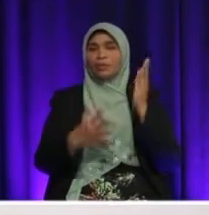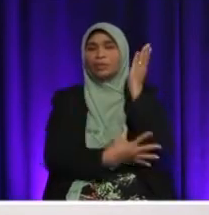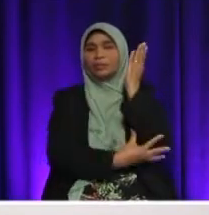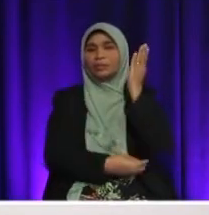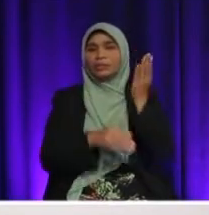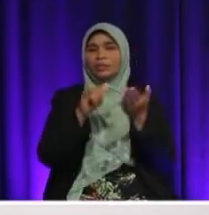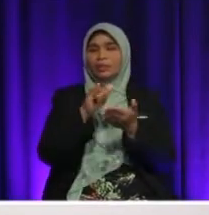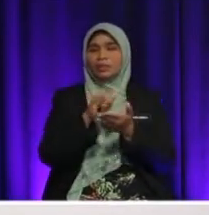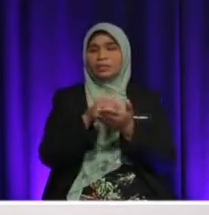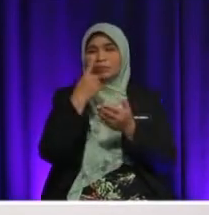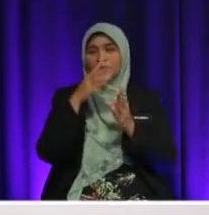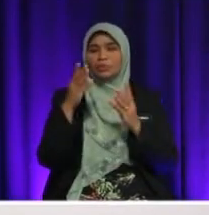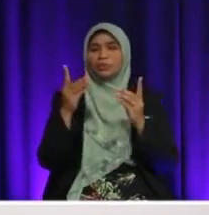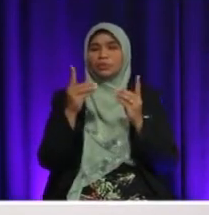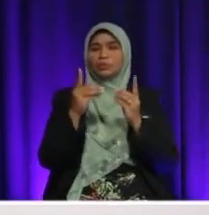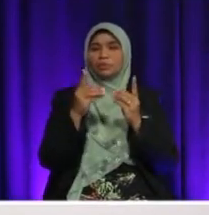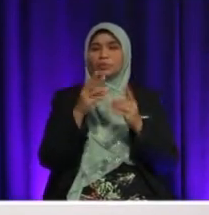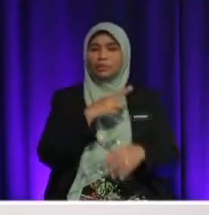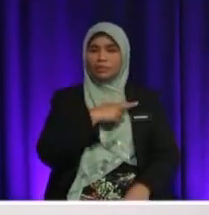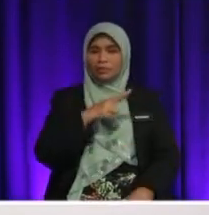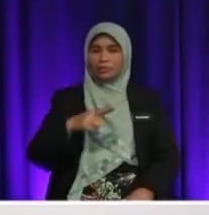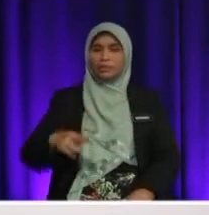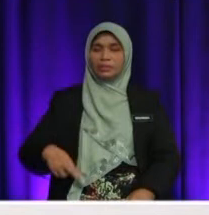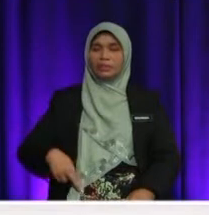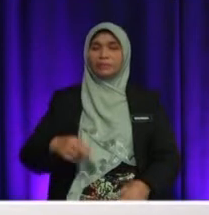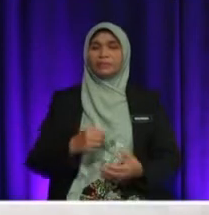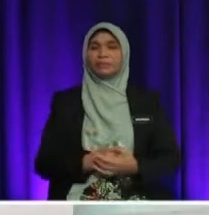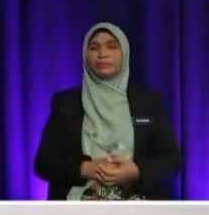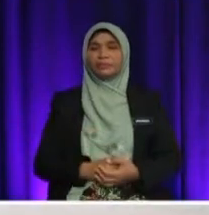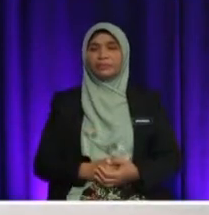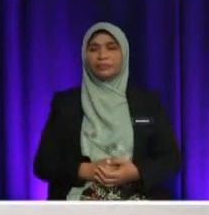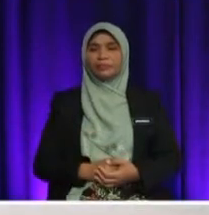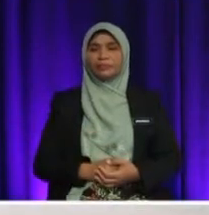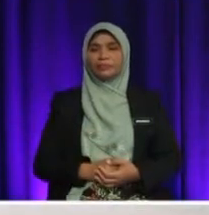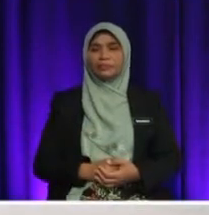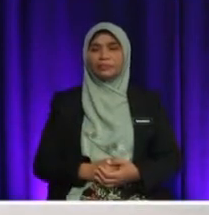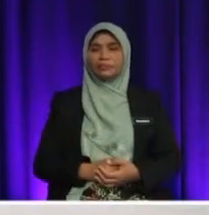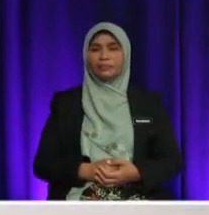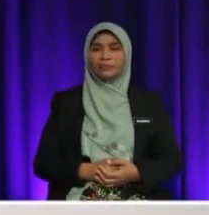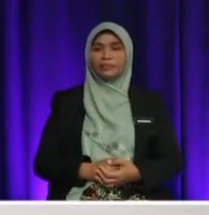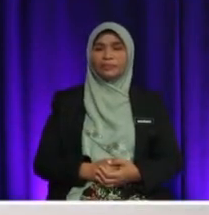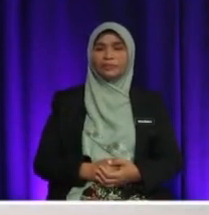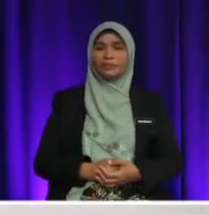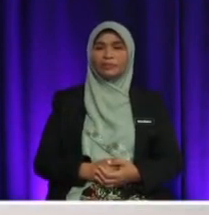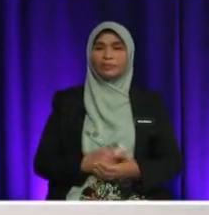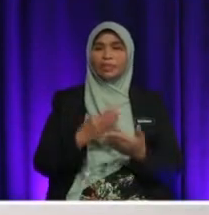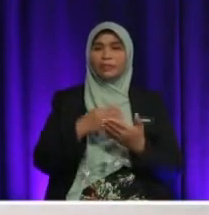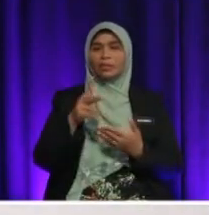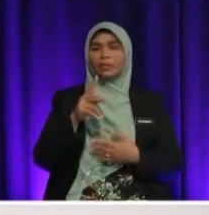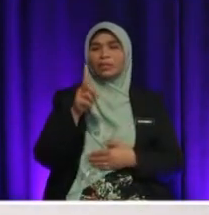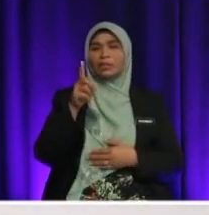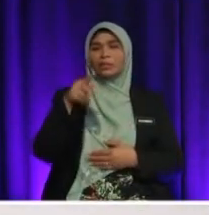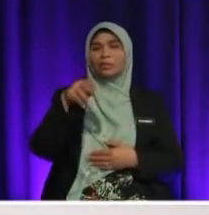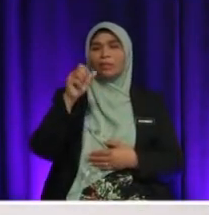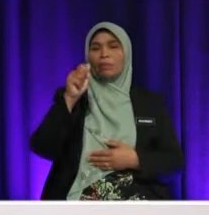menghadap Juli Shah Alam wanita The Princess oleh dia berikan satu pola